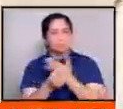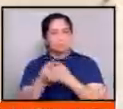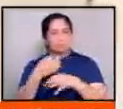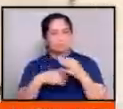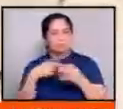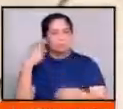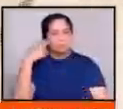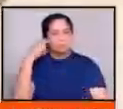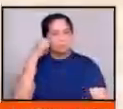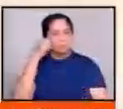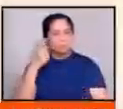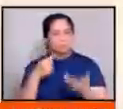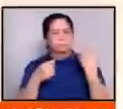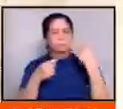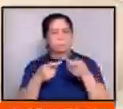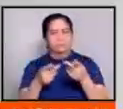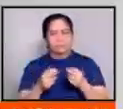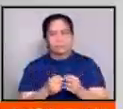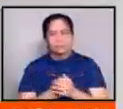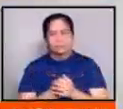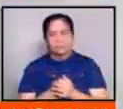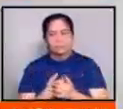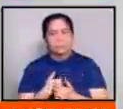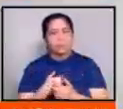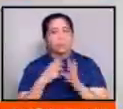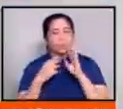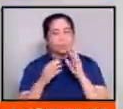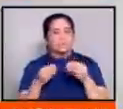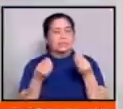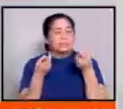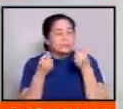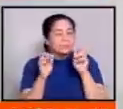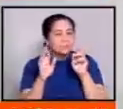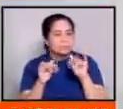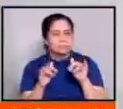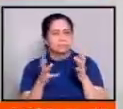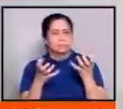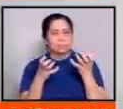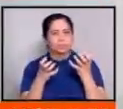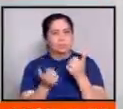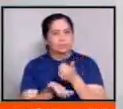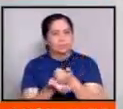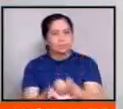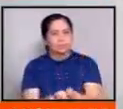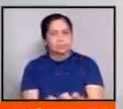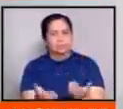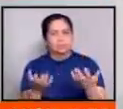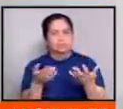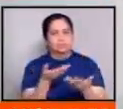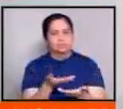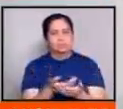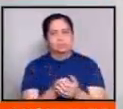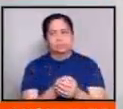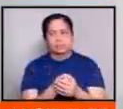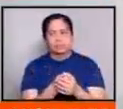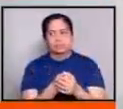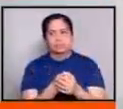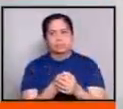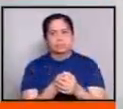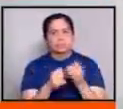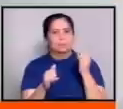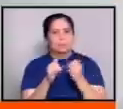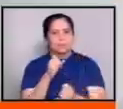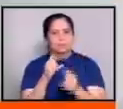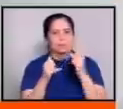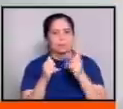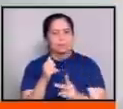si Alvarez ang kanyang dating pwesto. I will give it a try. Gusto kong makatulong, no, doon sa last